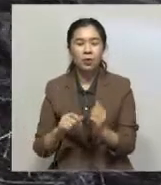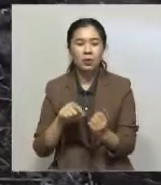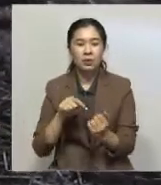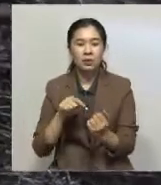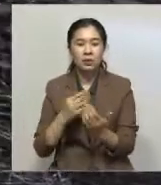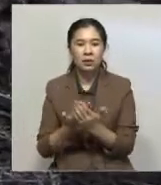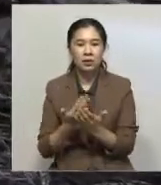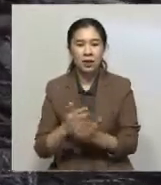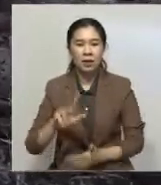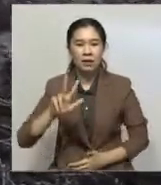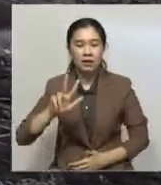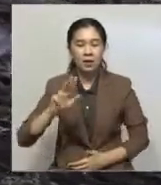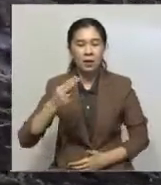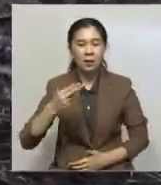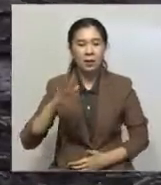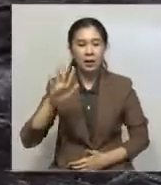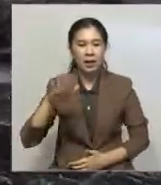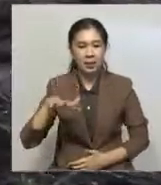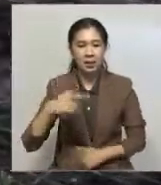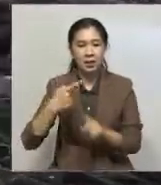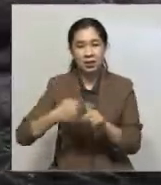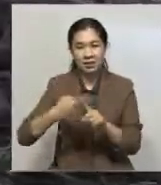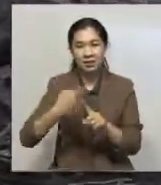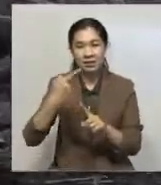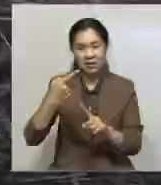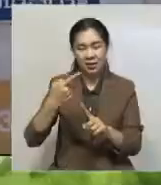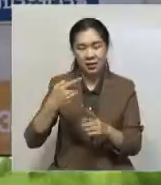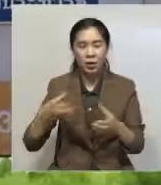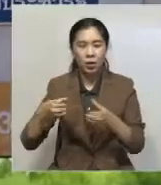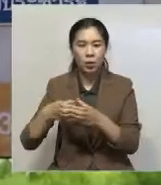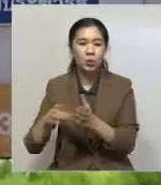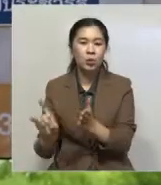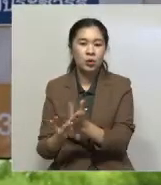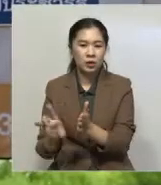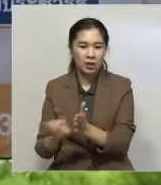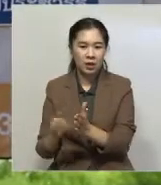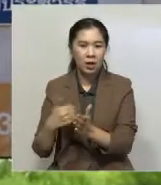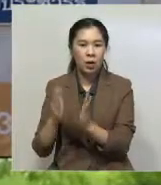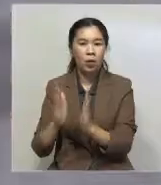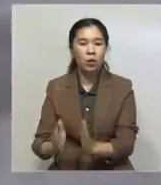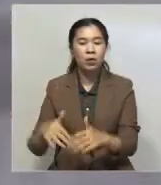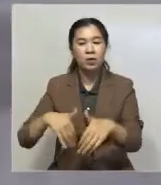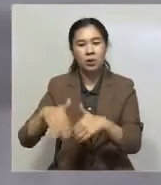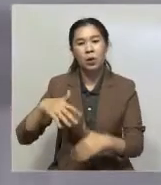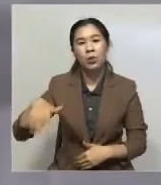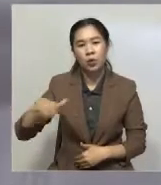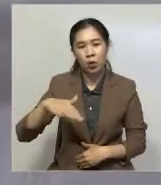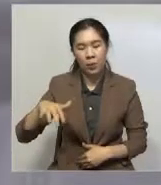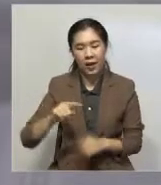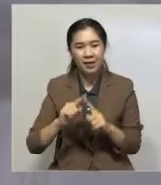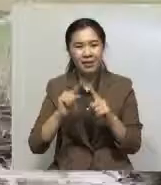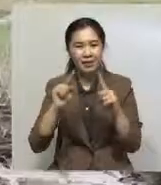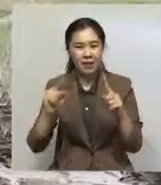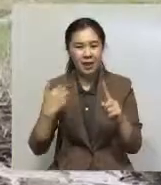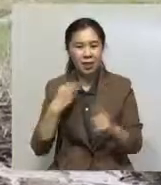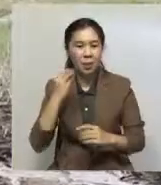กิน 35,000 บาทต่อเดือนค่ะและกลุ่มสุดท้ายก็เป็นประชาชนทั่วไปแต่มีเงื่อนไขนะคะว่า